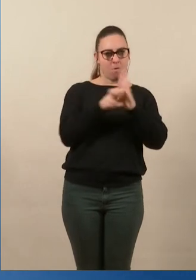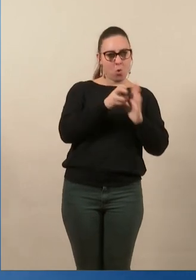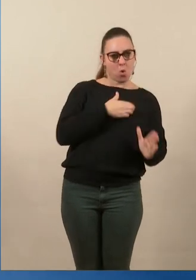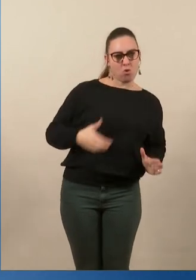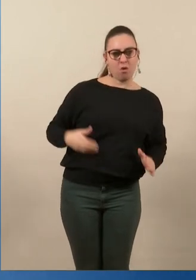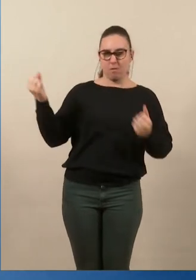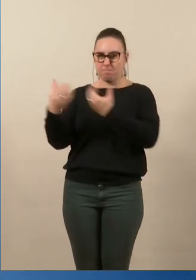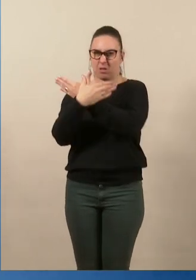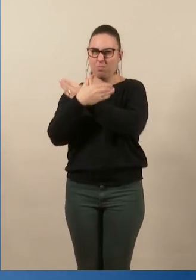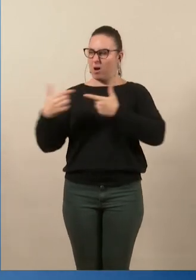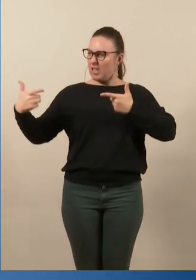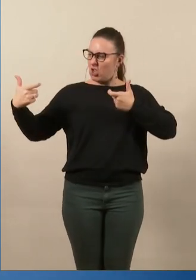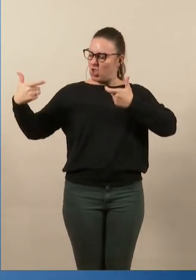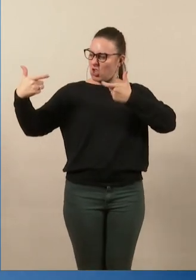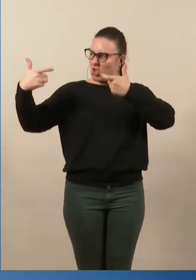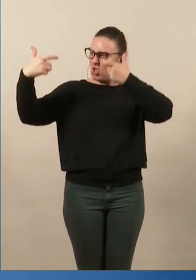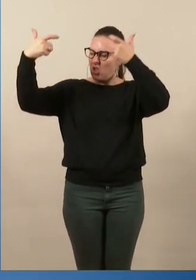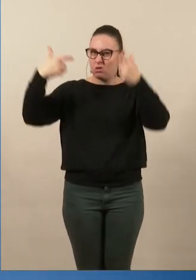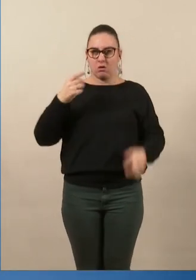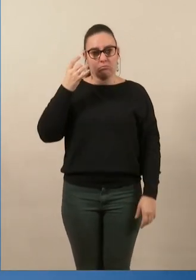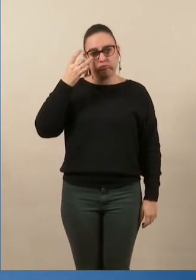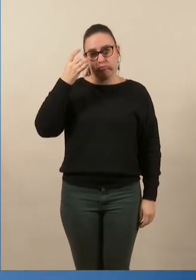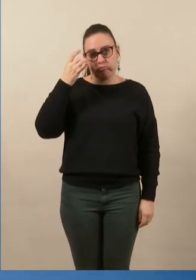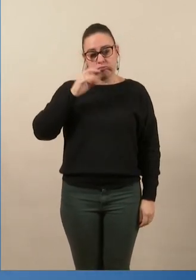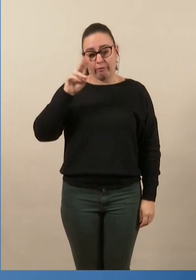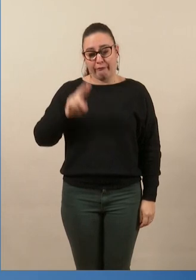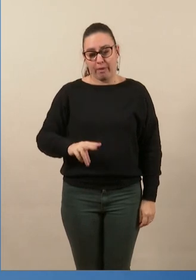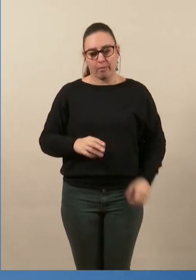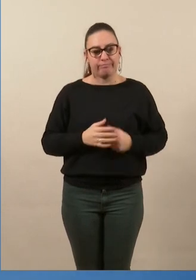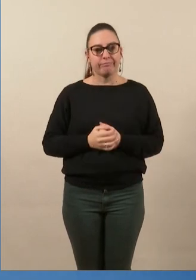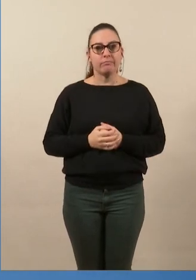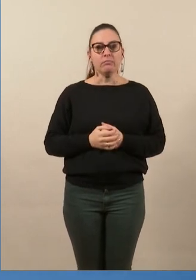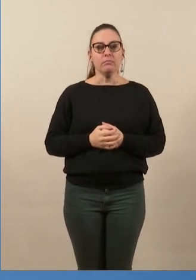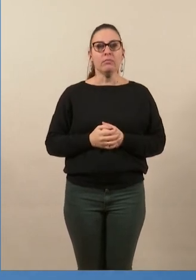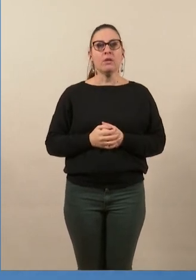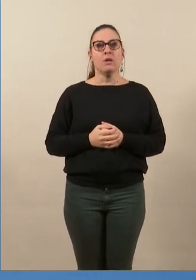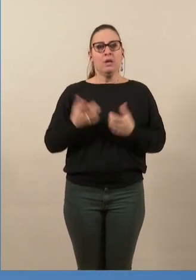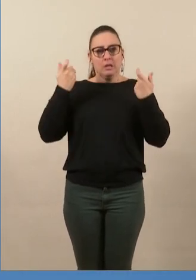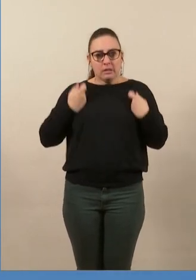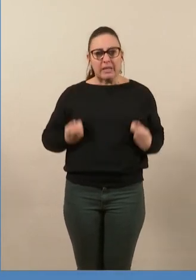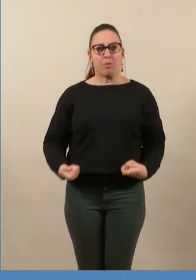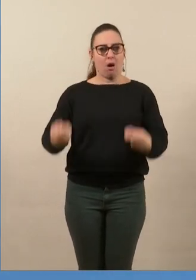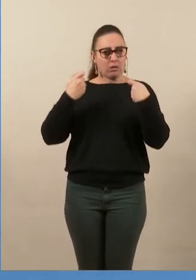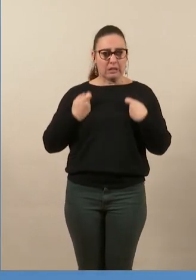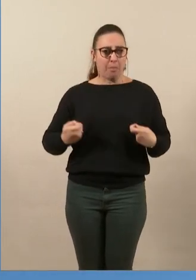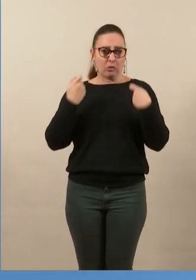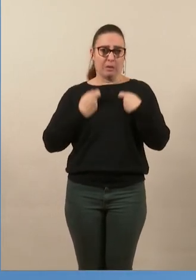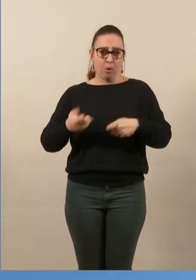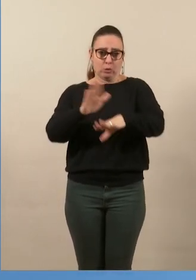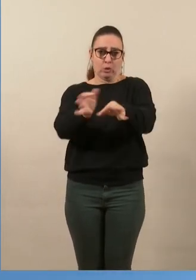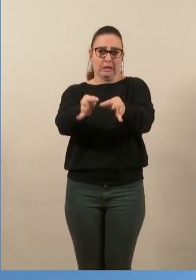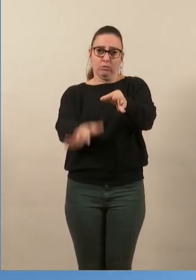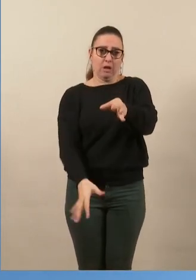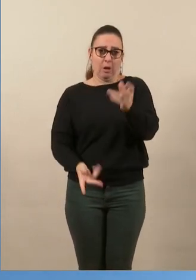métropole une guerre complètement absurde une guerre qui va coûter terriblement cher infin